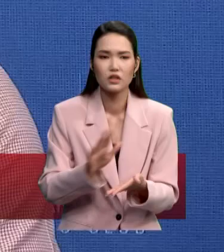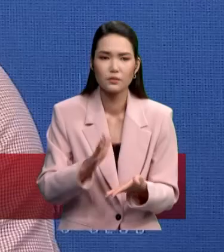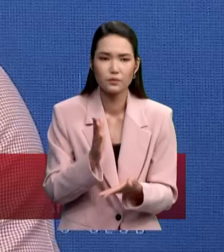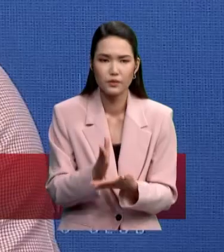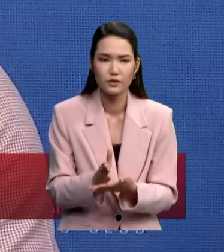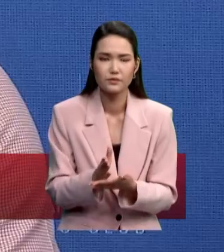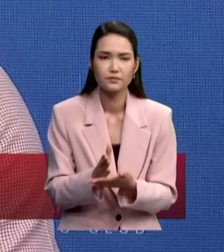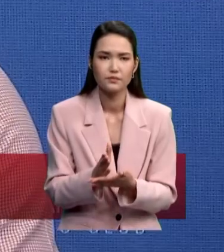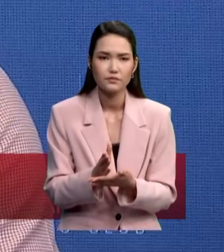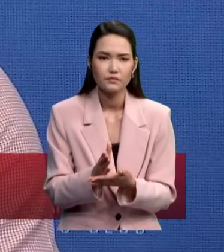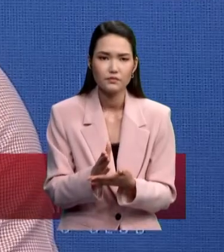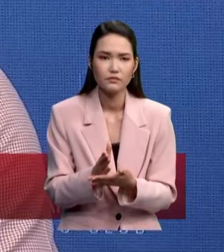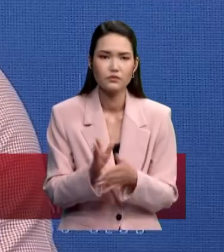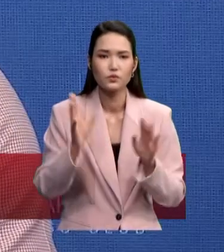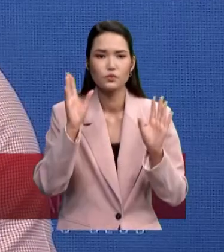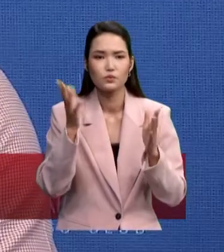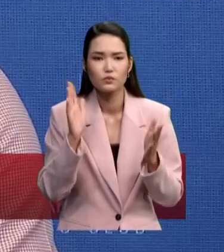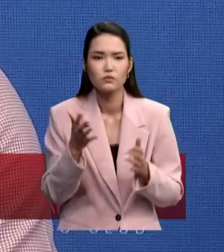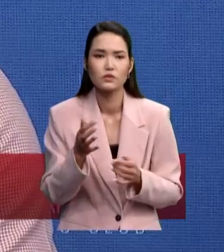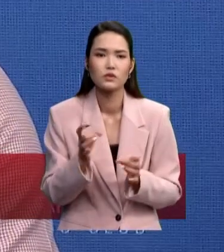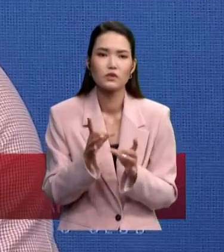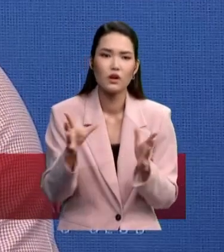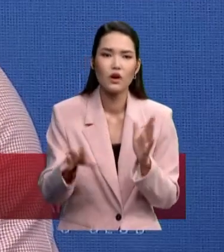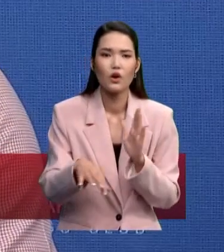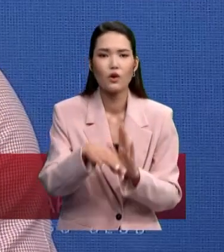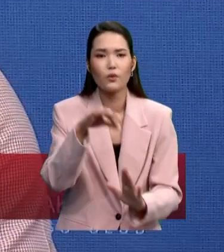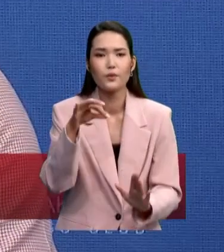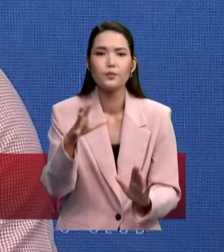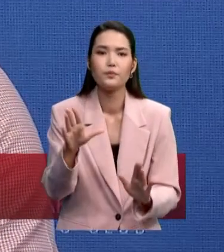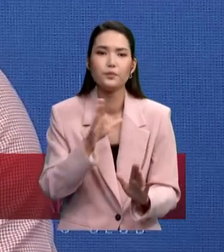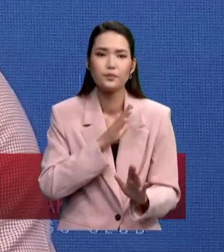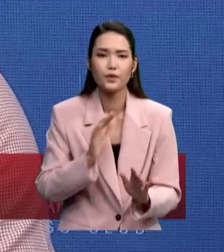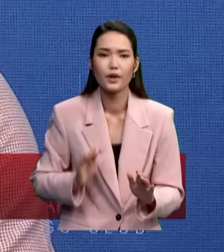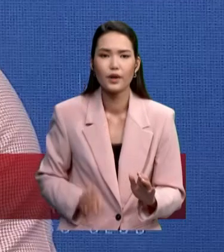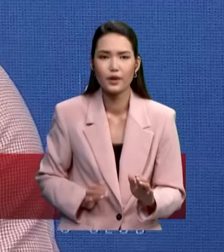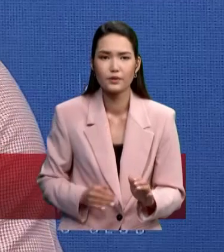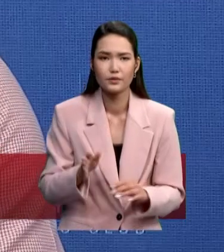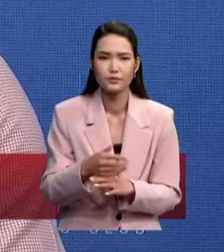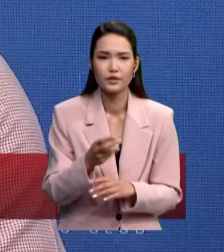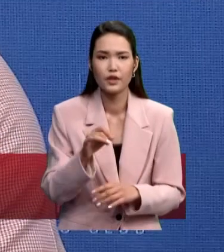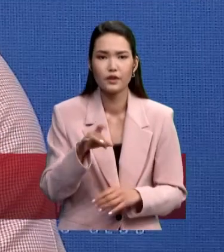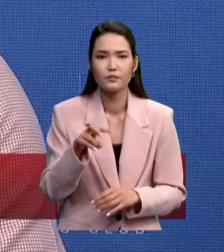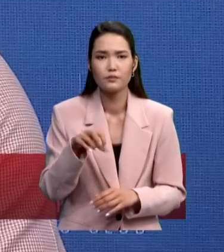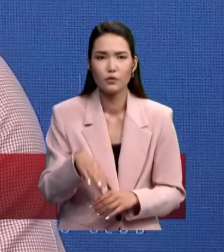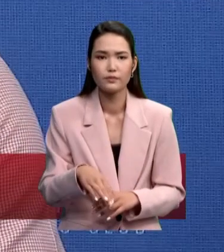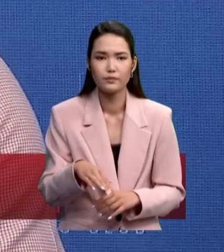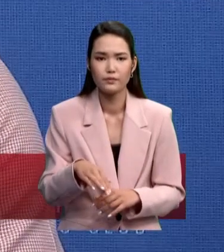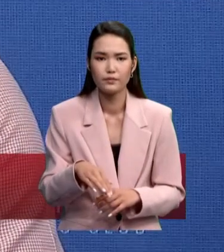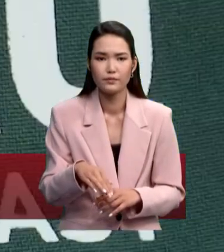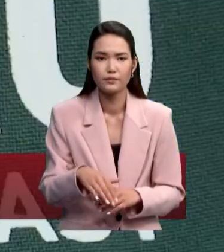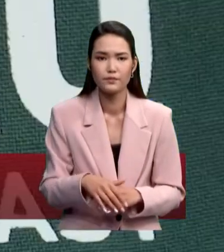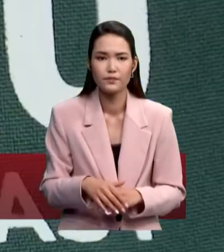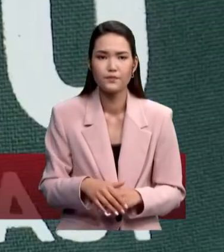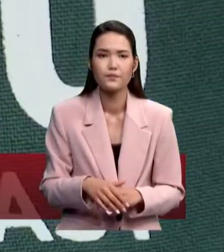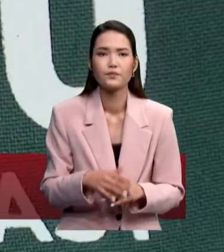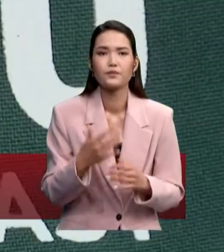достигших наихудших результатов выборов в ходе избирательной кампании текущего года, за